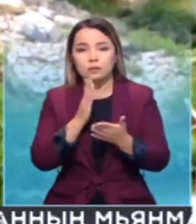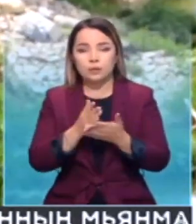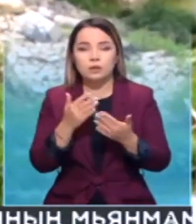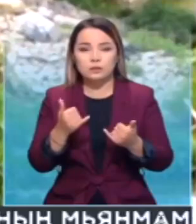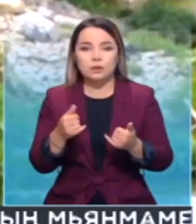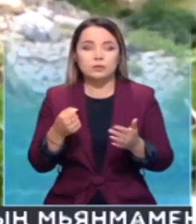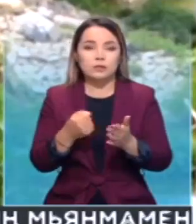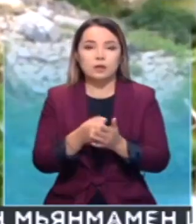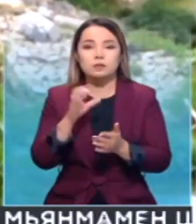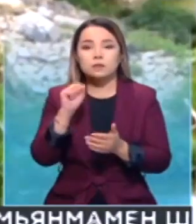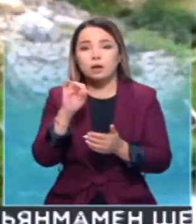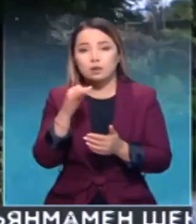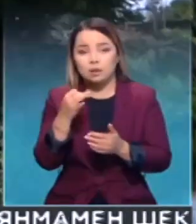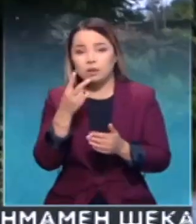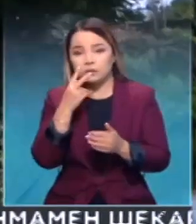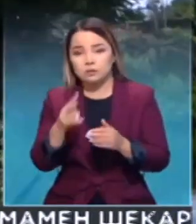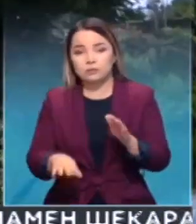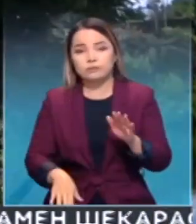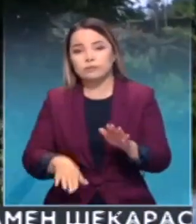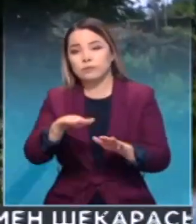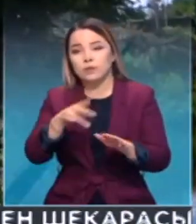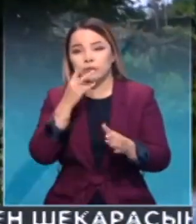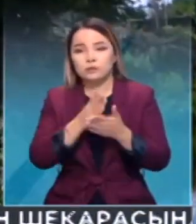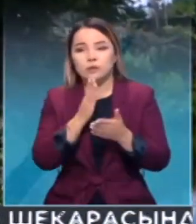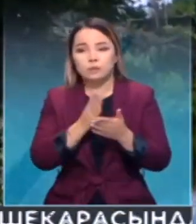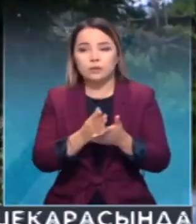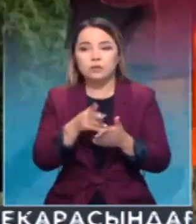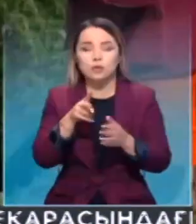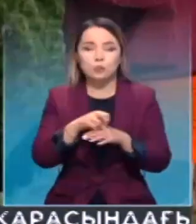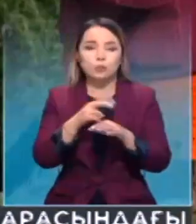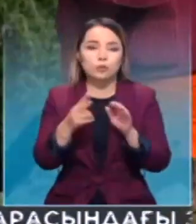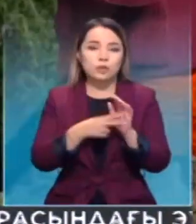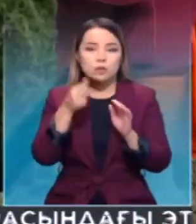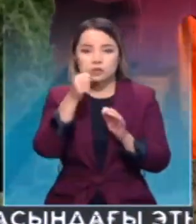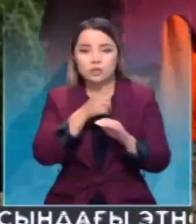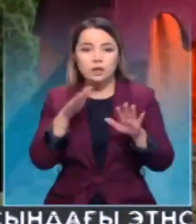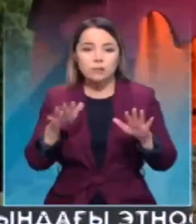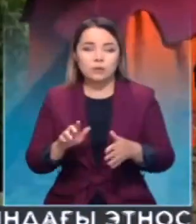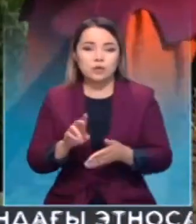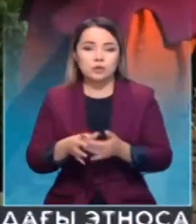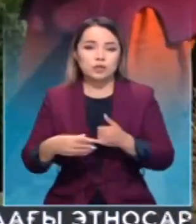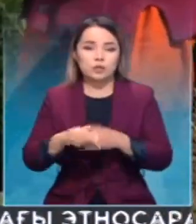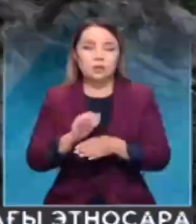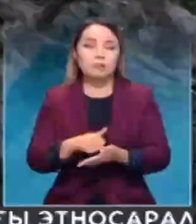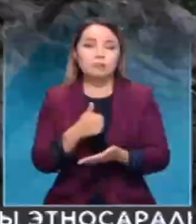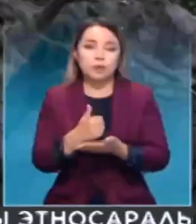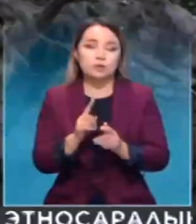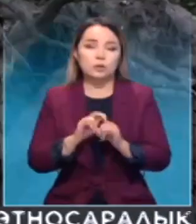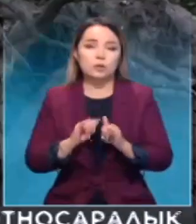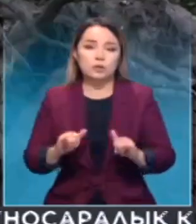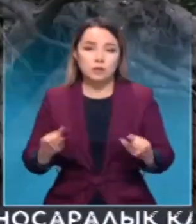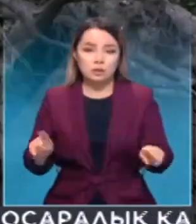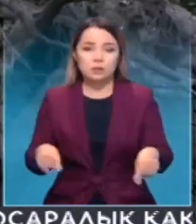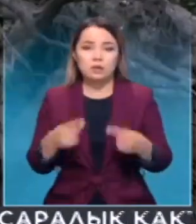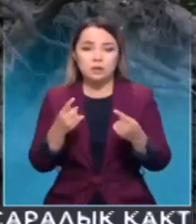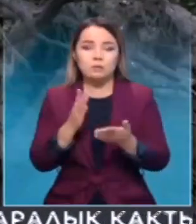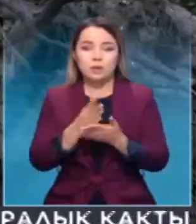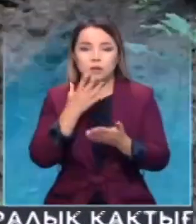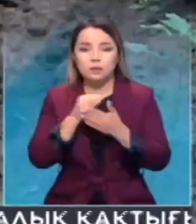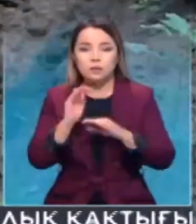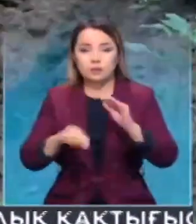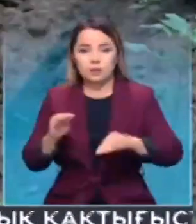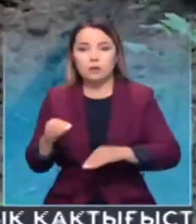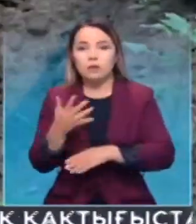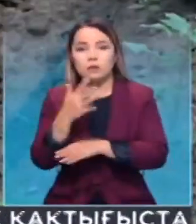сарайдың астына дейін бәрін алып кетті. Тұрғындардың айтуынша 2017 жылы жергілікті билік өзен аңғарларын кеңейтеміз деген желеумен жағалаудағы